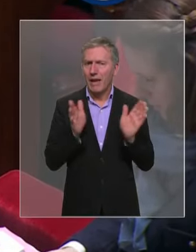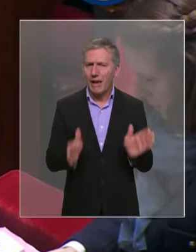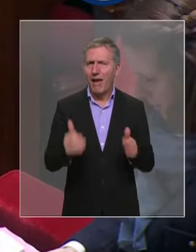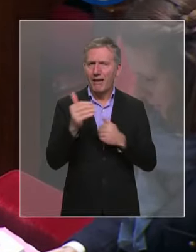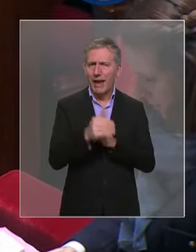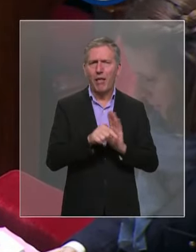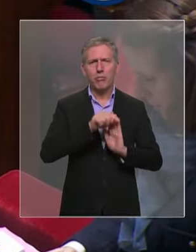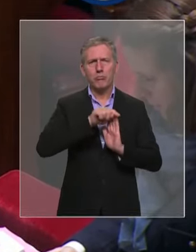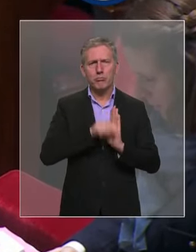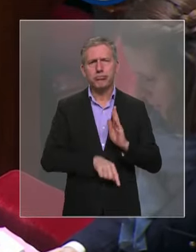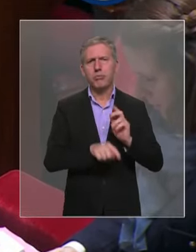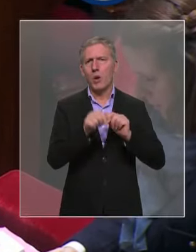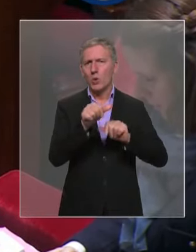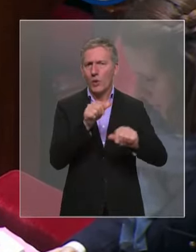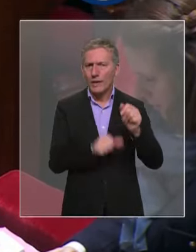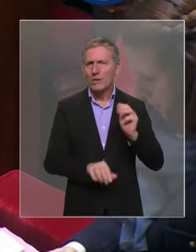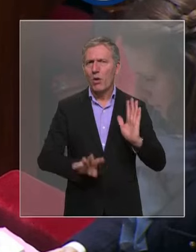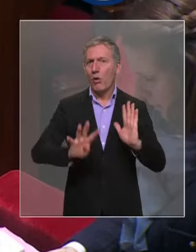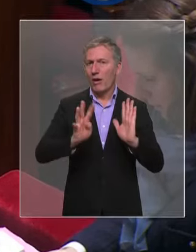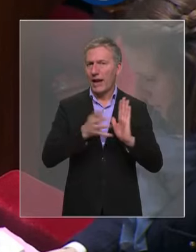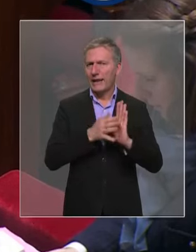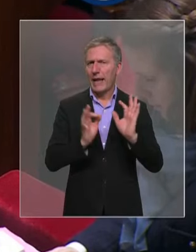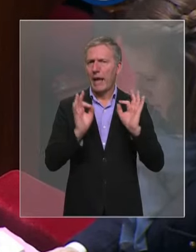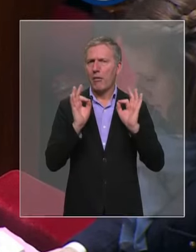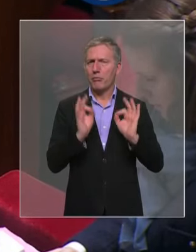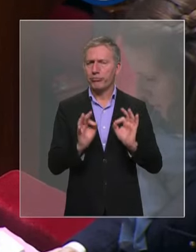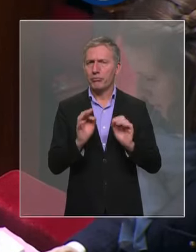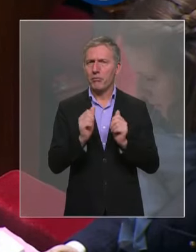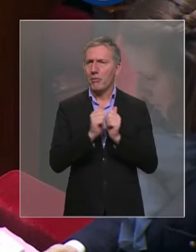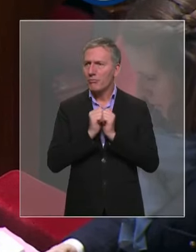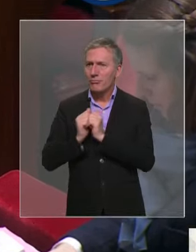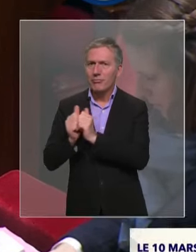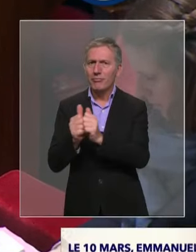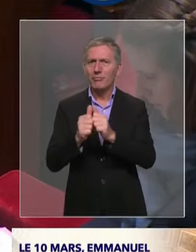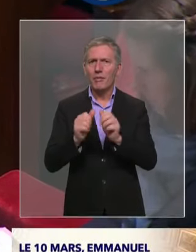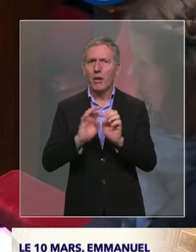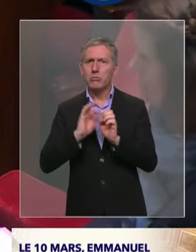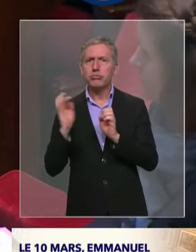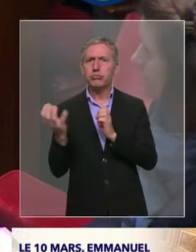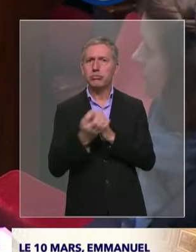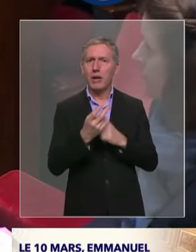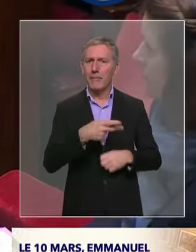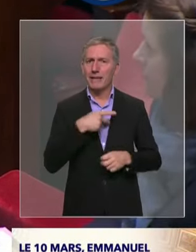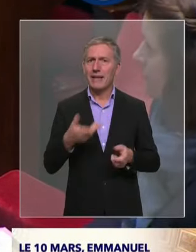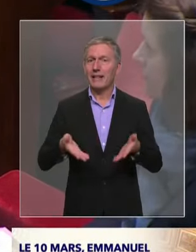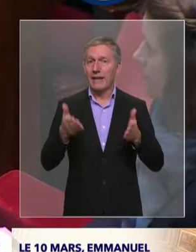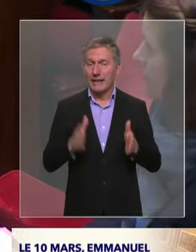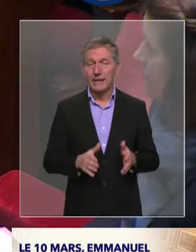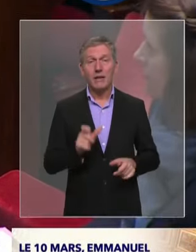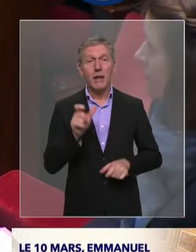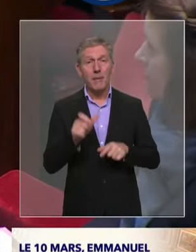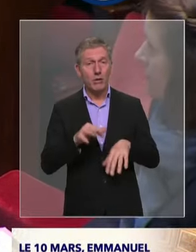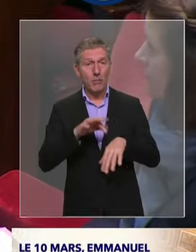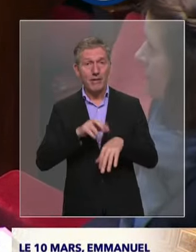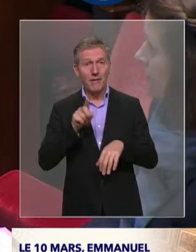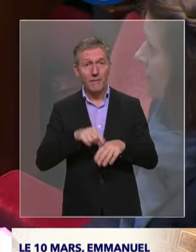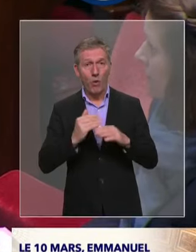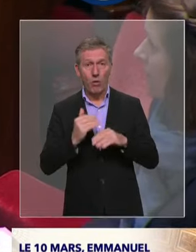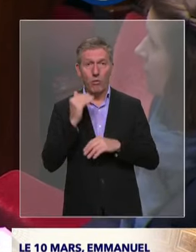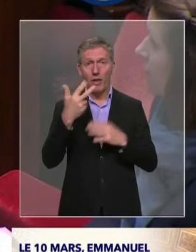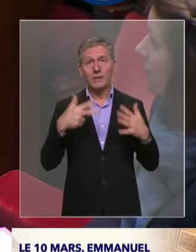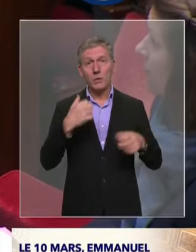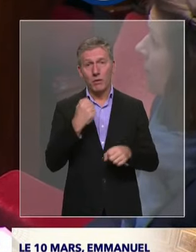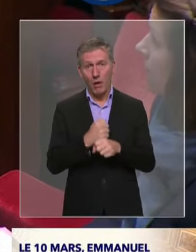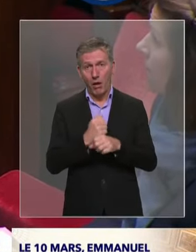conditions strictes, à des critères précis, à une décision collégiale de l'équipe médicale. Les patients devront être majeurs, c'est une recommandation